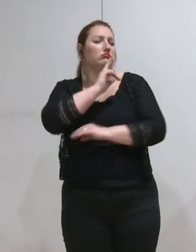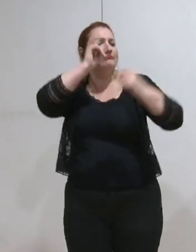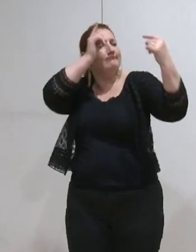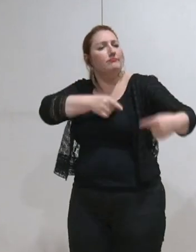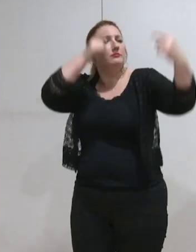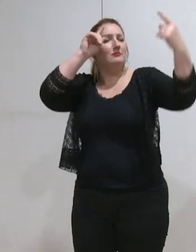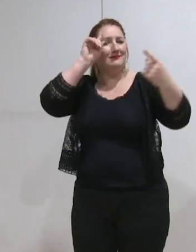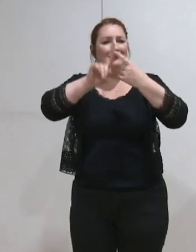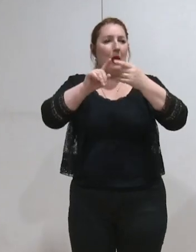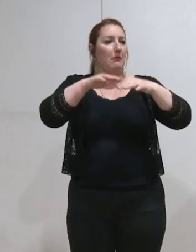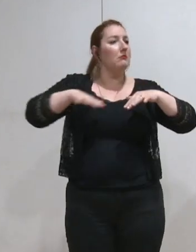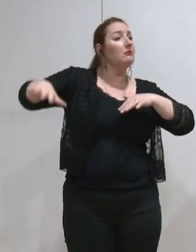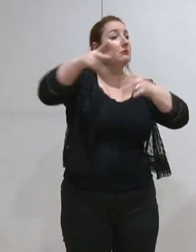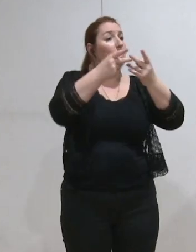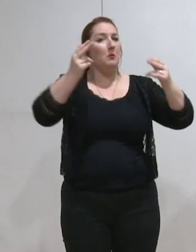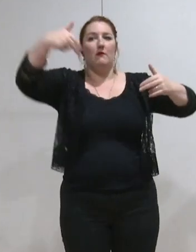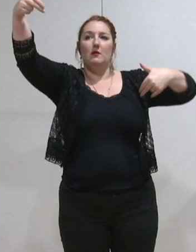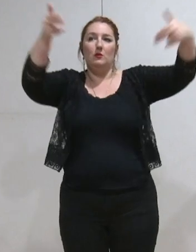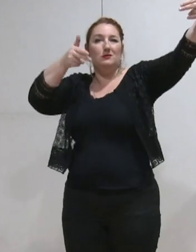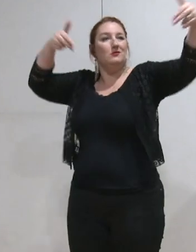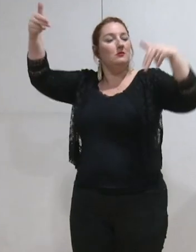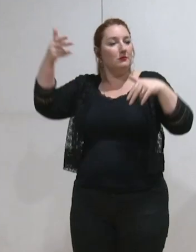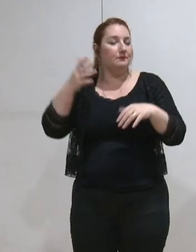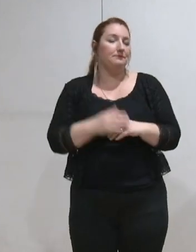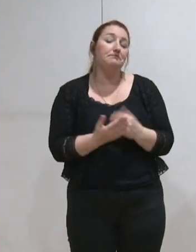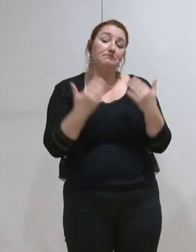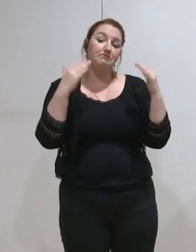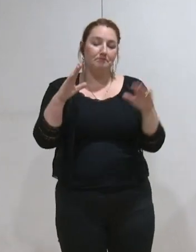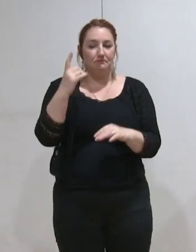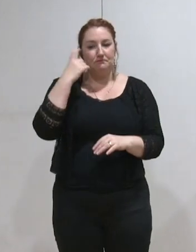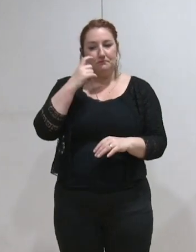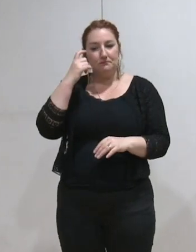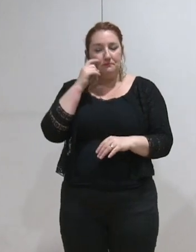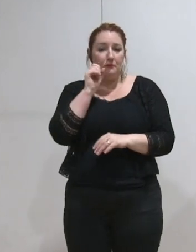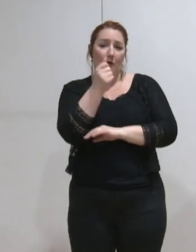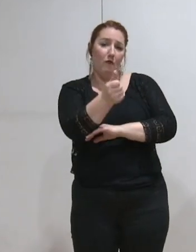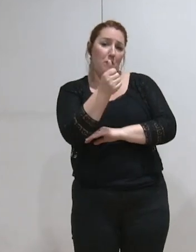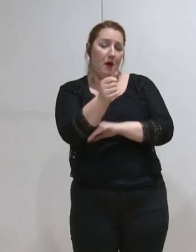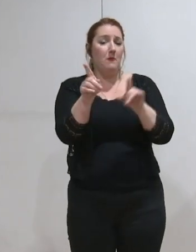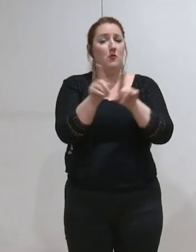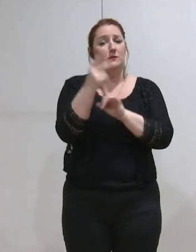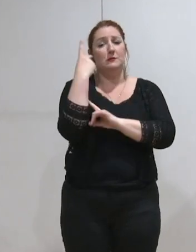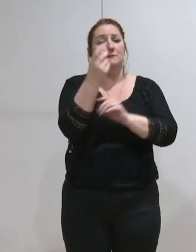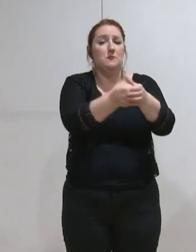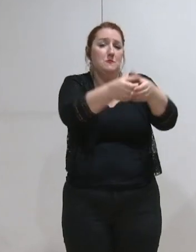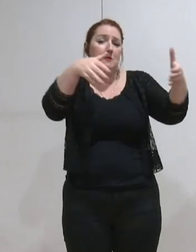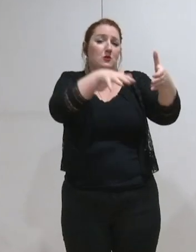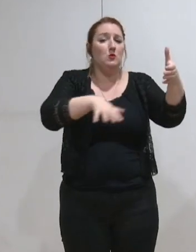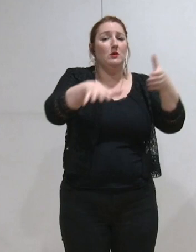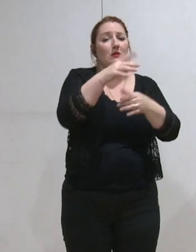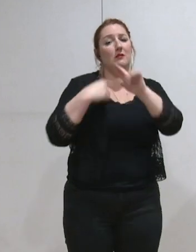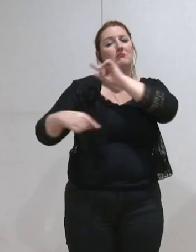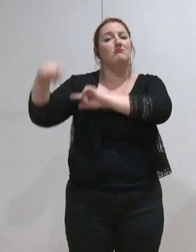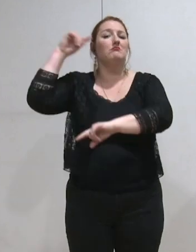néanmoins j'observe que vous avez voté vous et votre majorité en décembre dernier à la